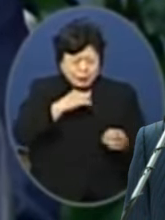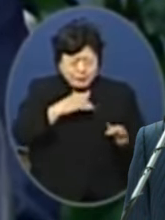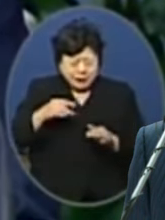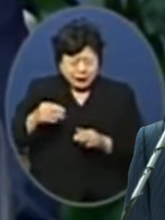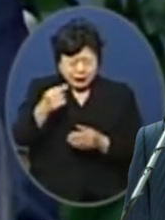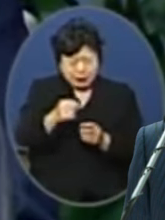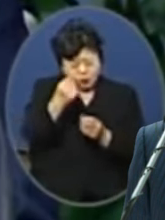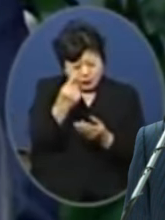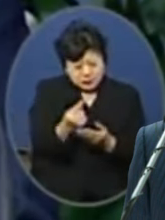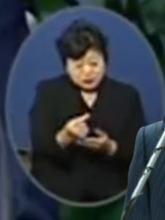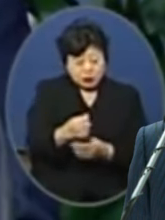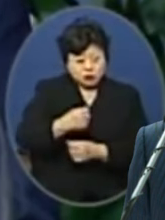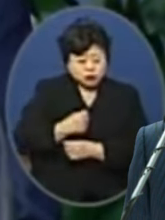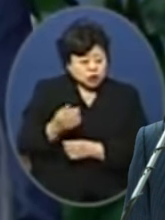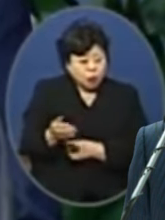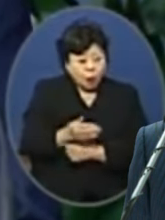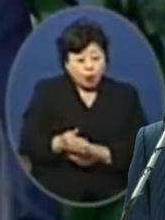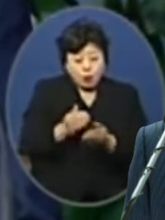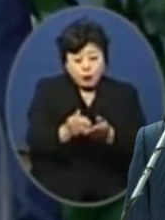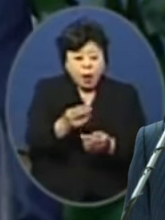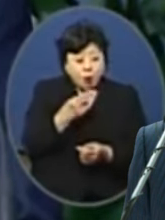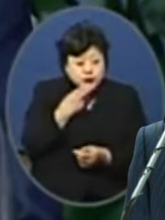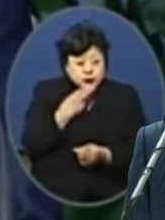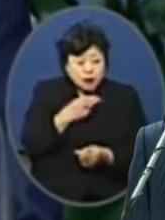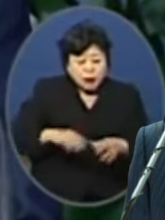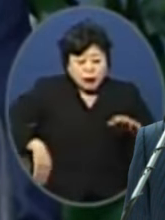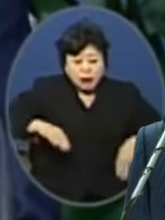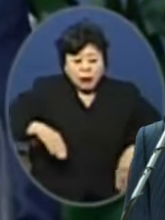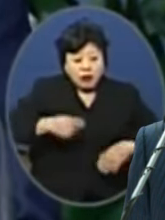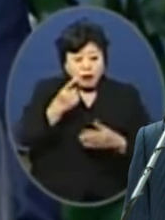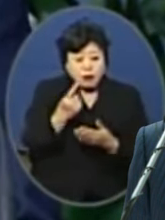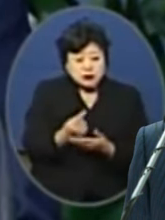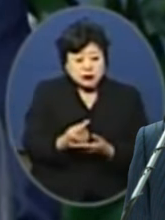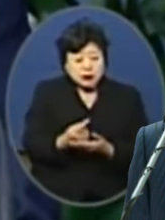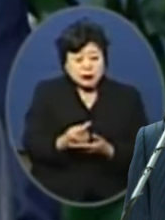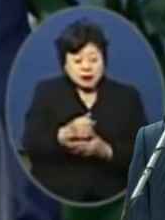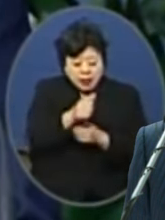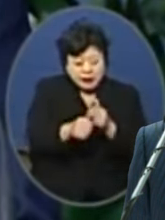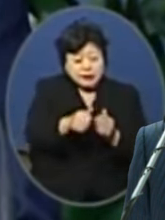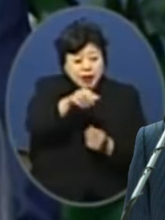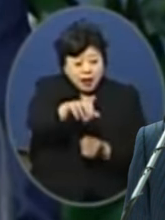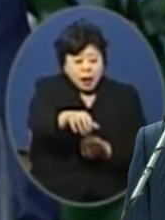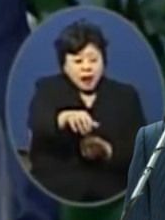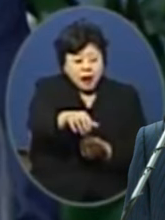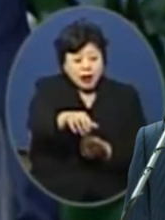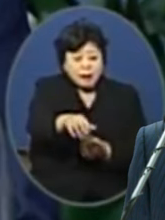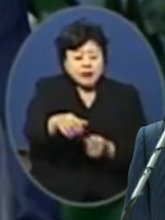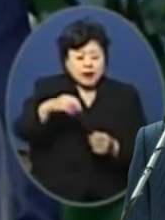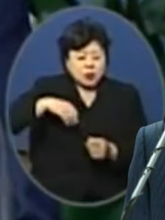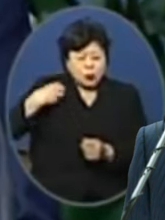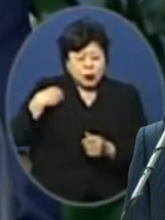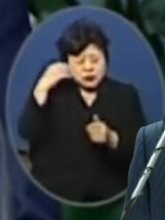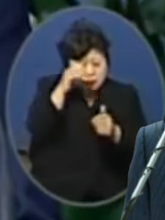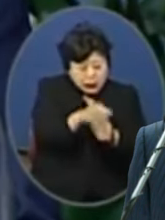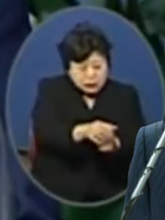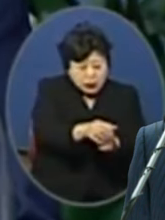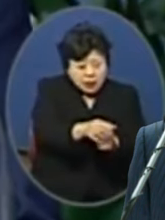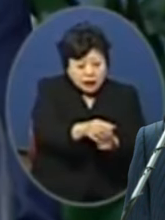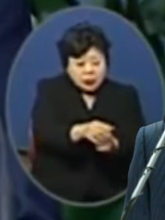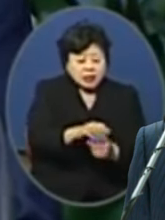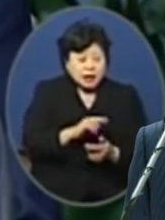왔는데 군인도 없고 배도 없고 빈손 들고 있으면서 하나님 앞에 전 맡길 것이냐